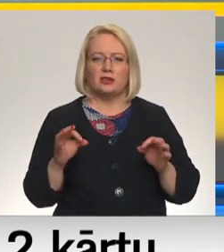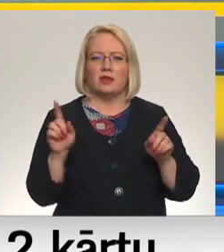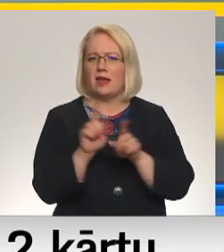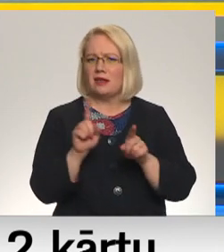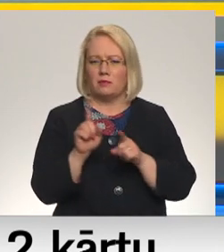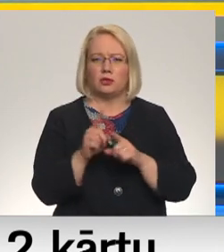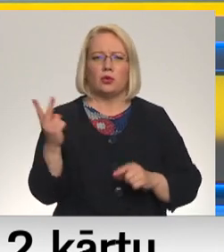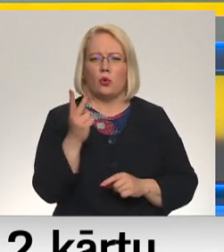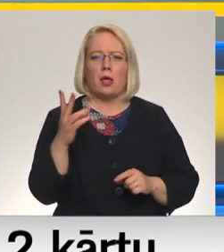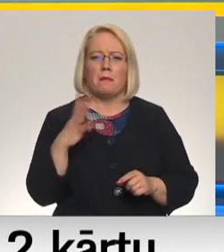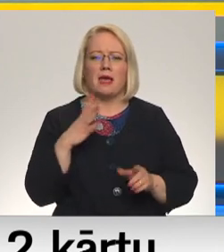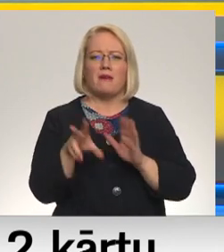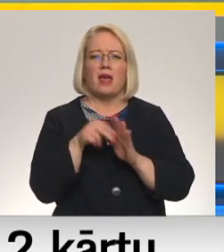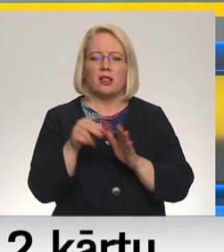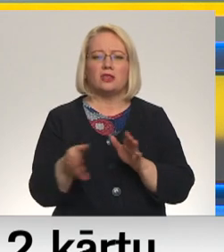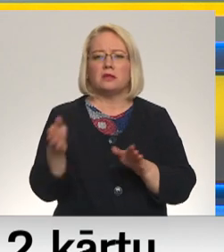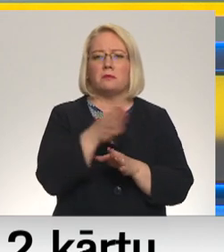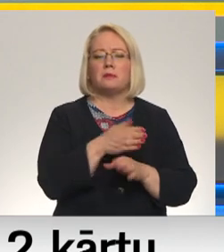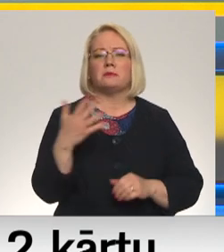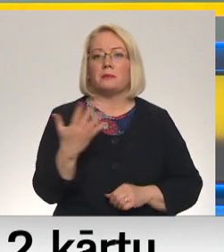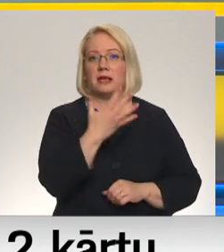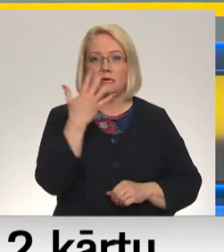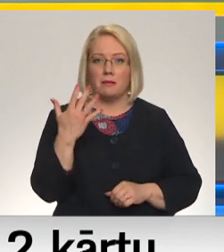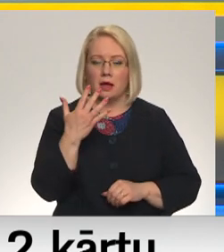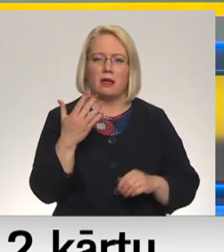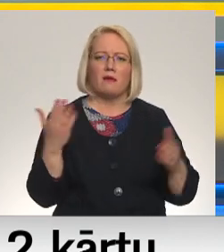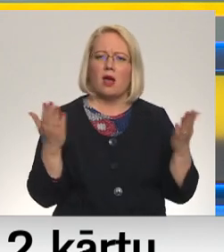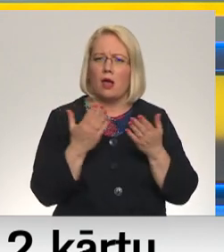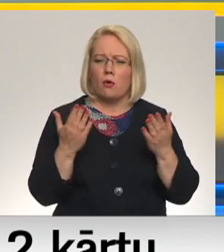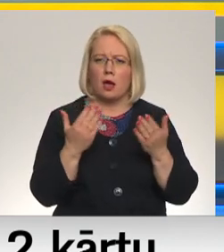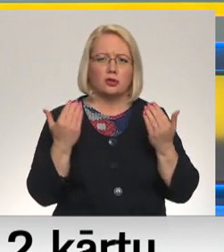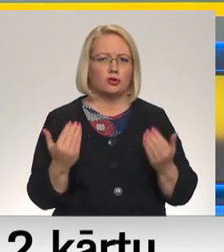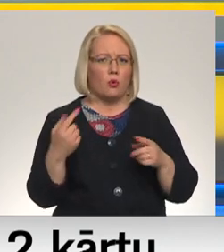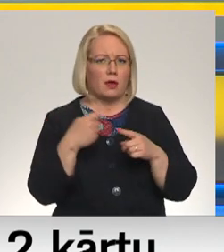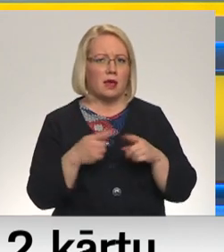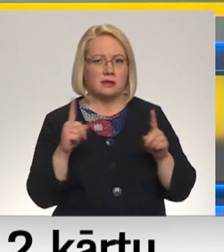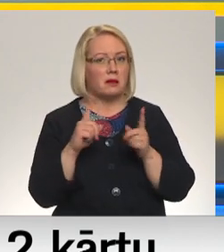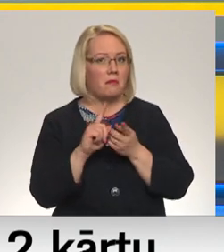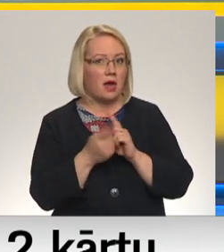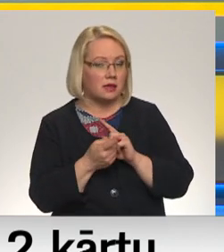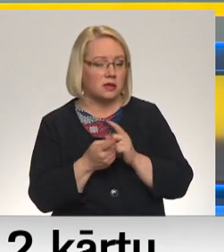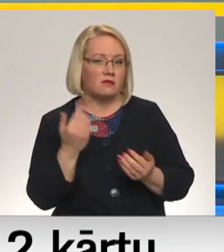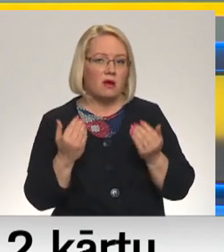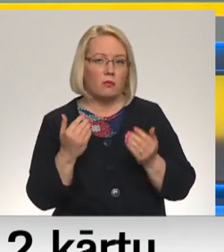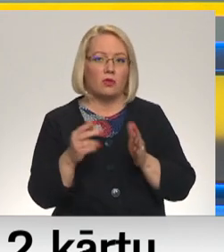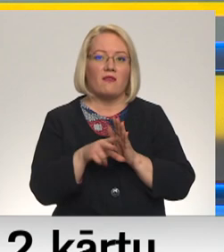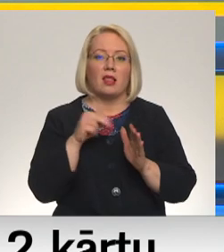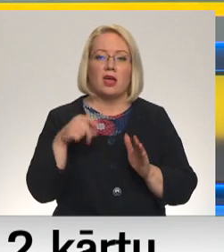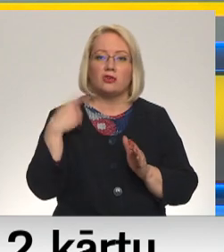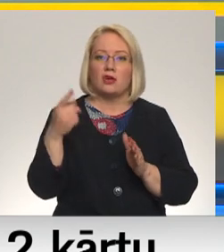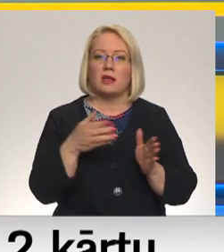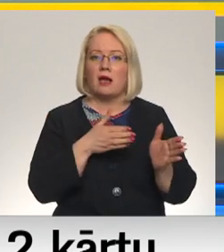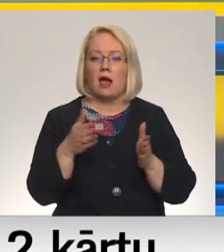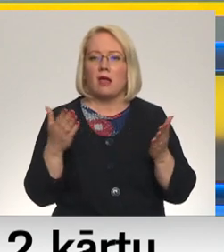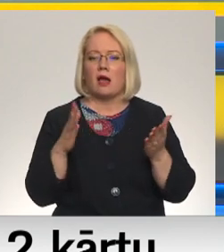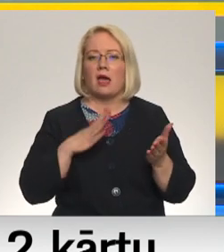duelis bija vēlēšanās arī pirms 5 gadiem, vai kaut kas šoreiz ir mainījies, vai varbūt vēlēšana nākamajā kārtā varam kaut ko